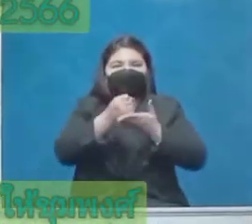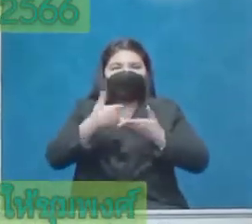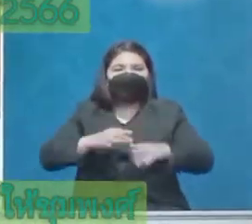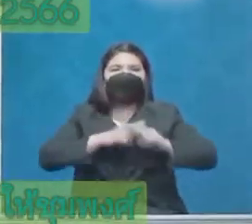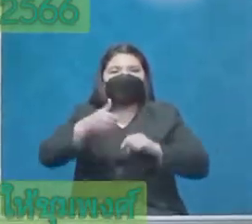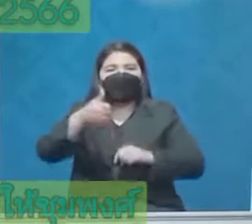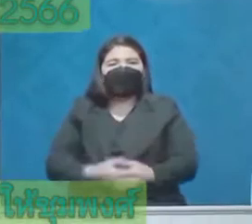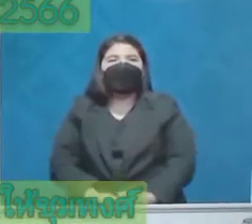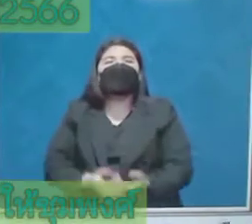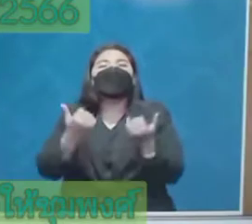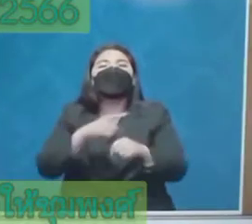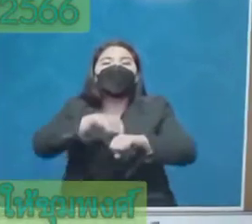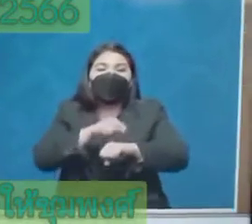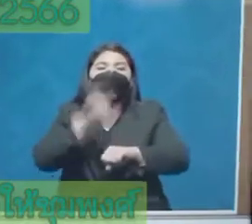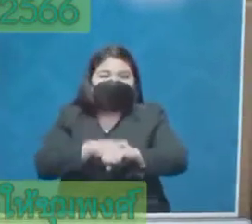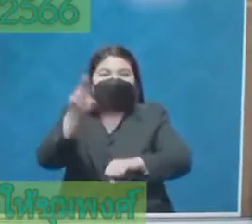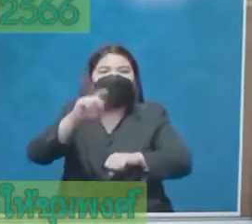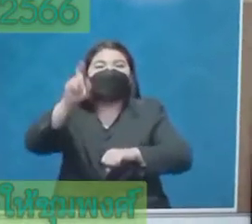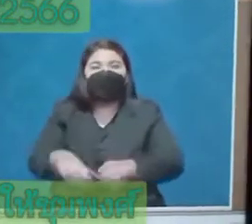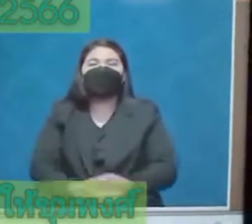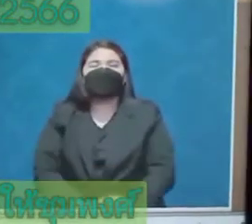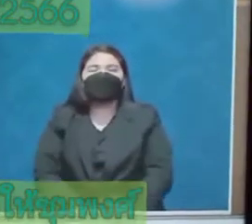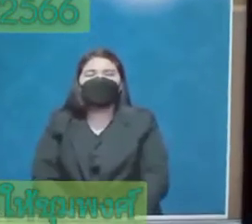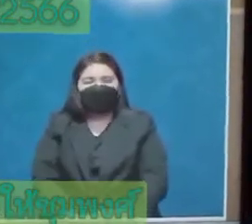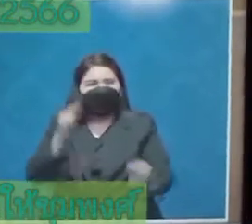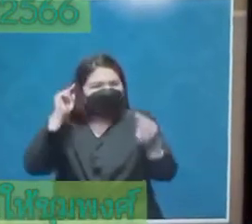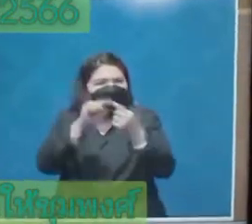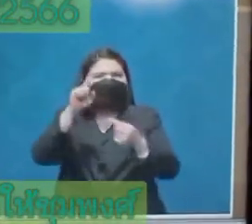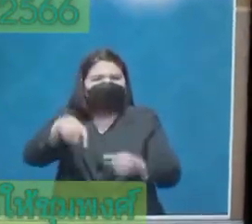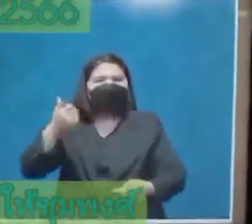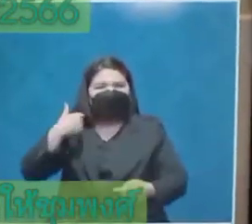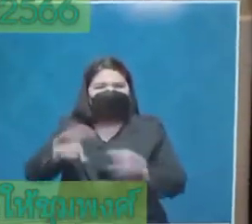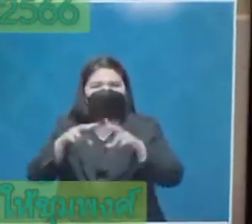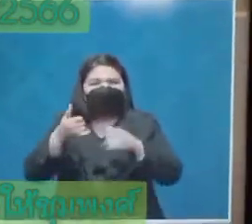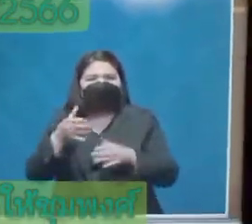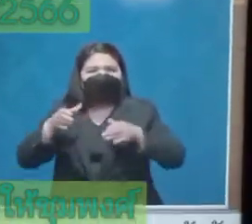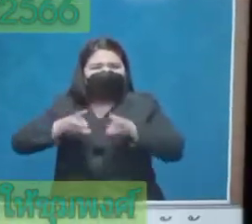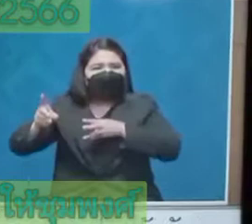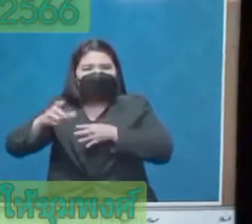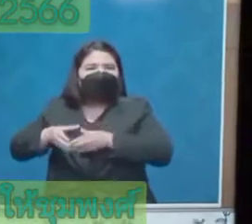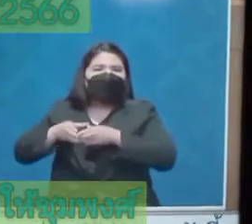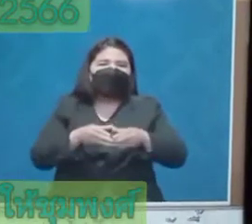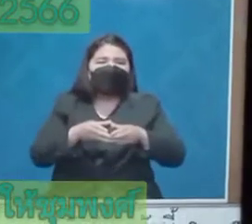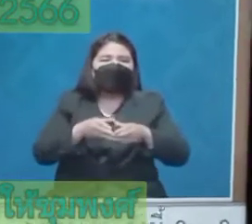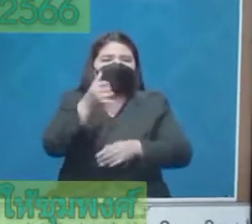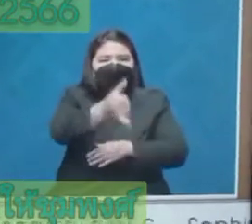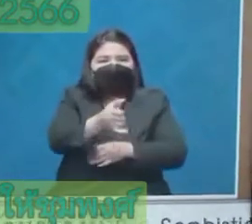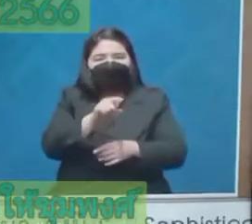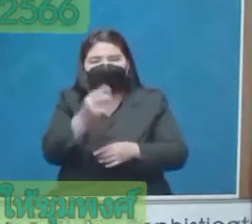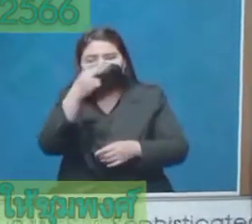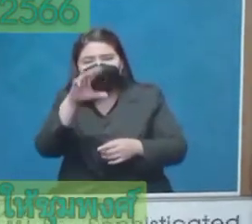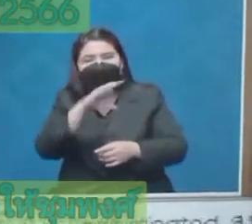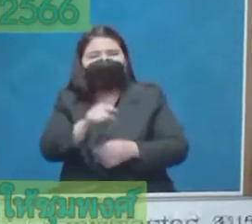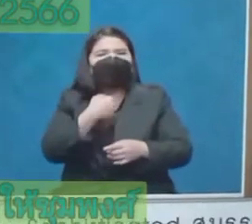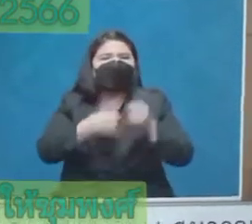พึ่งพาตัวเองได้มันต้องใช้เวลามันต้องพุ่งเป้ามันต้องหาข้อมูลจริงๆลงพื้นที่เดินลงไปแล้วหาตัวคนจนแล้วจน